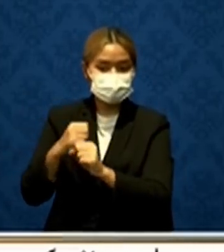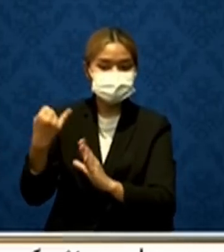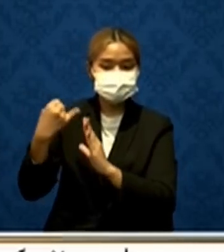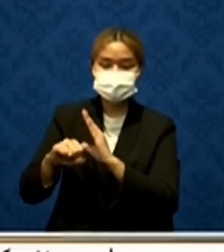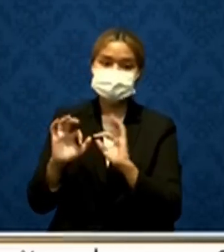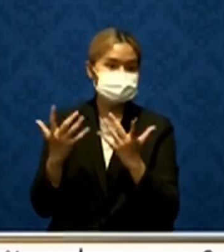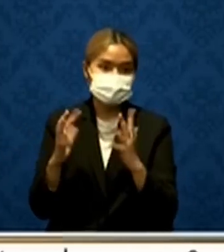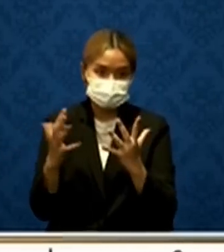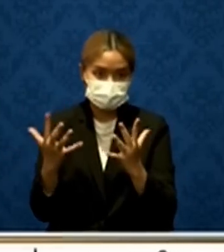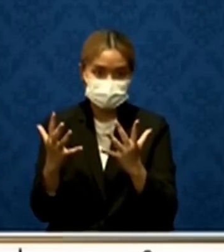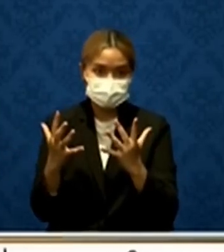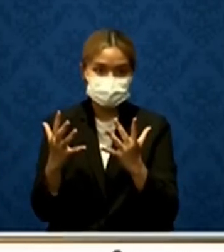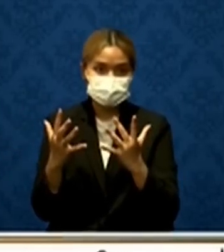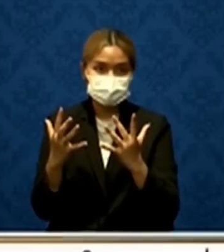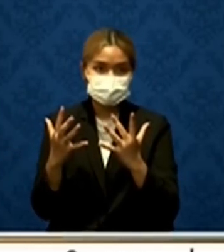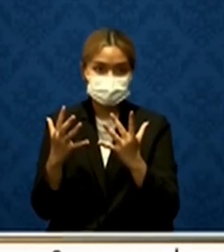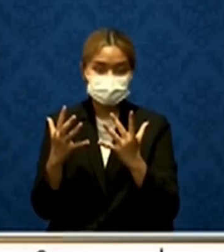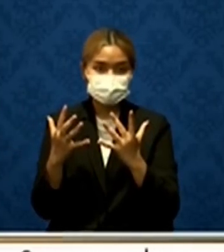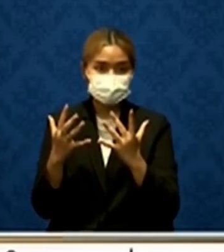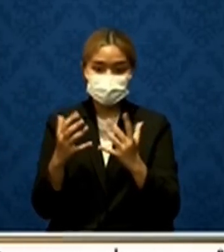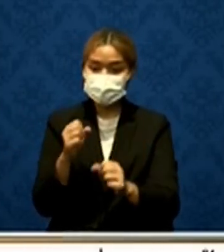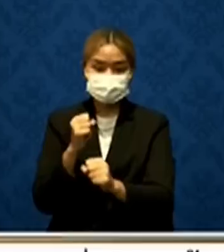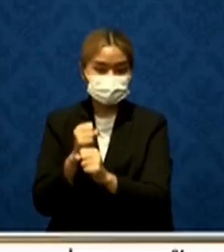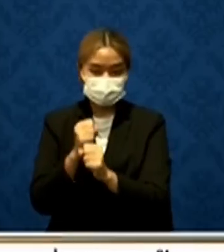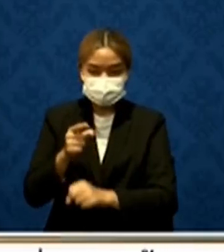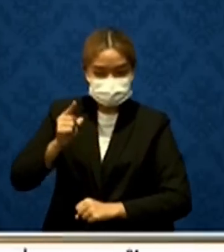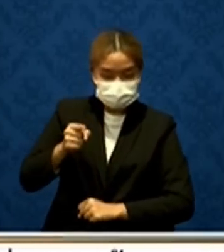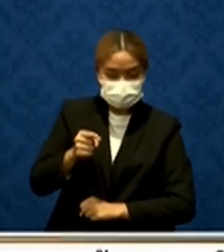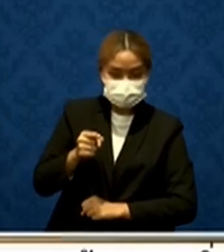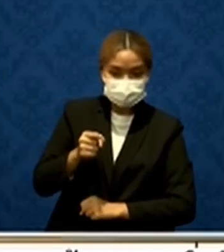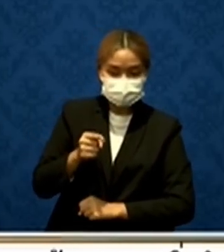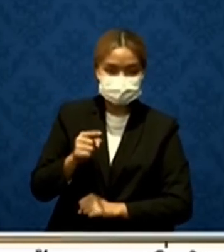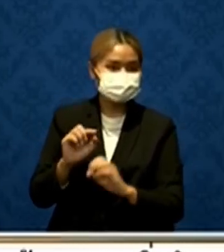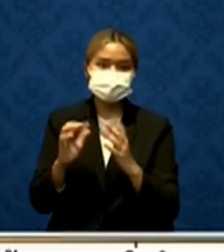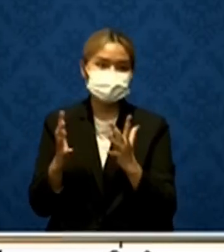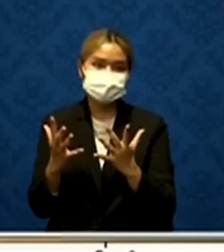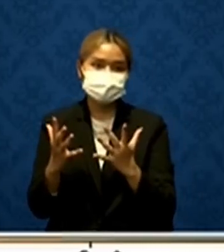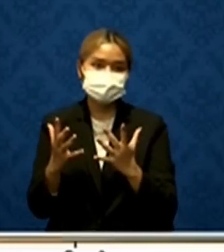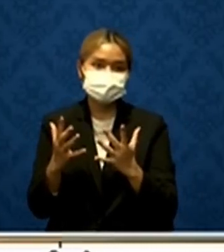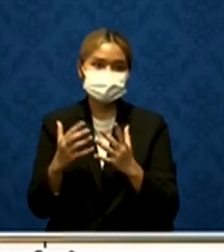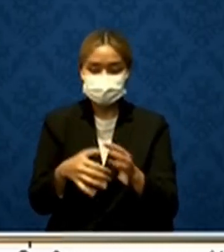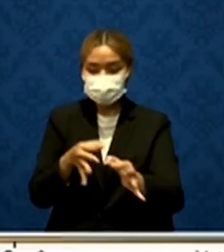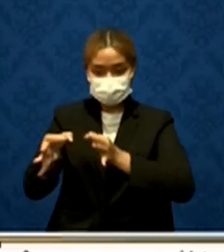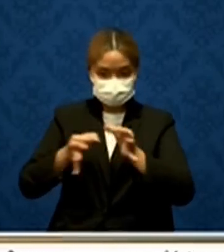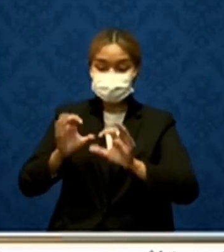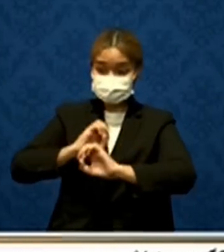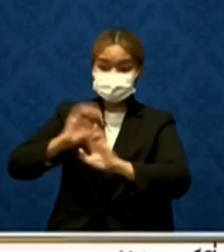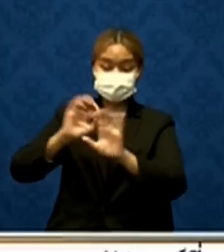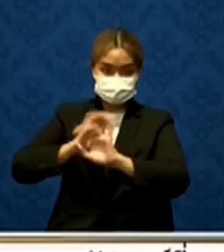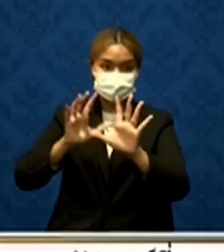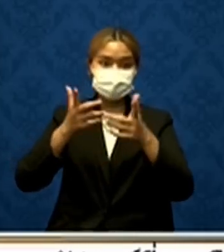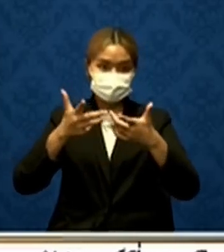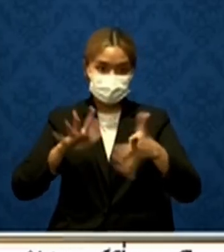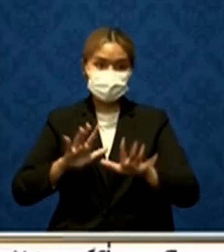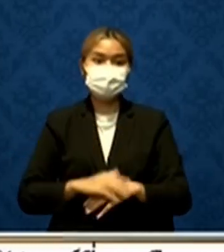ใดๆไม่ว่าจะเป็นทางการไม่เป็นทางการที่รับที่แจ้งแล้วก็ก็ได้เชียร์เห็นว่าวันนั้นท่านโกหก